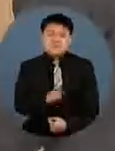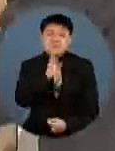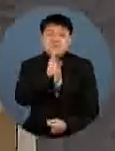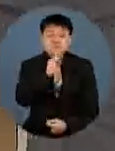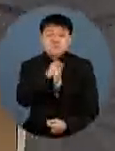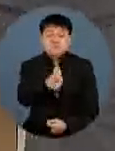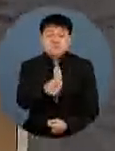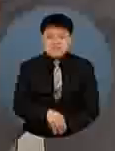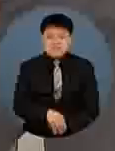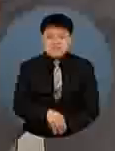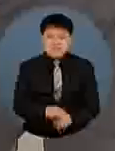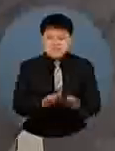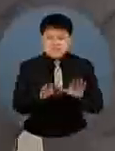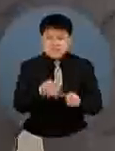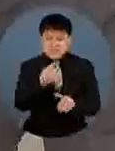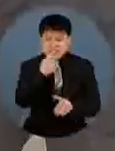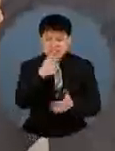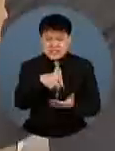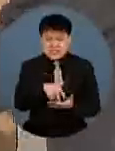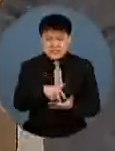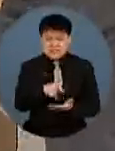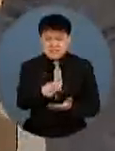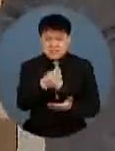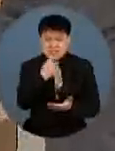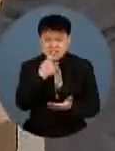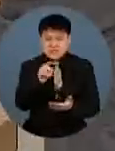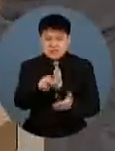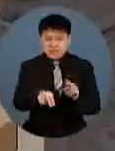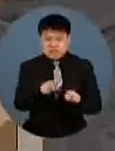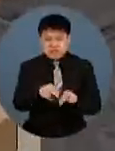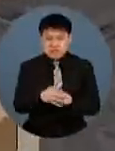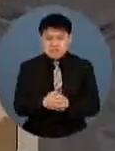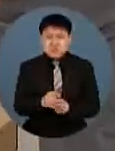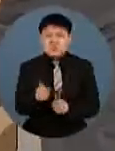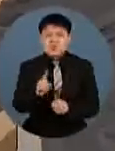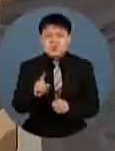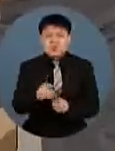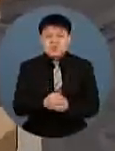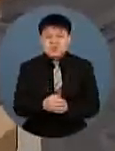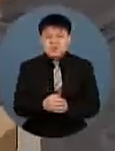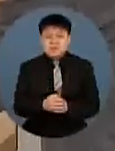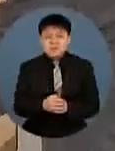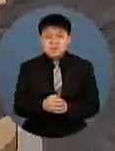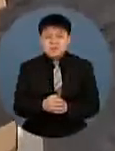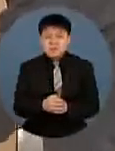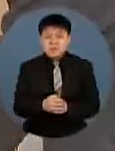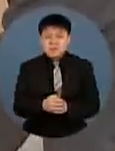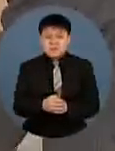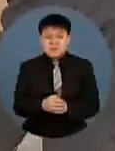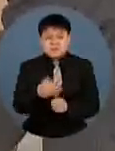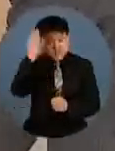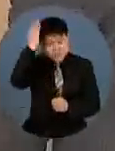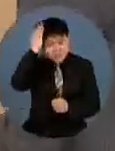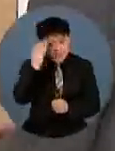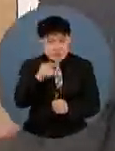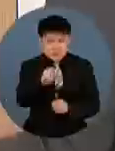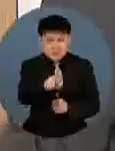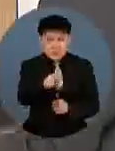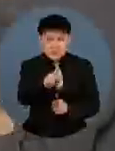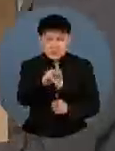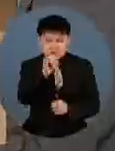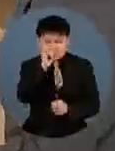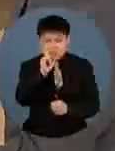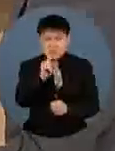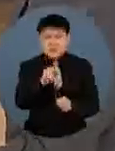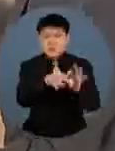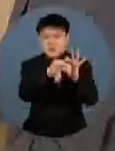돼요. 아니 지금 이제 백이 둘 차례니까요. 나와서 일단 끊었잖아요. 흙이 네, 흙이 둘 차례죠? 흙이 는다 이 말입니다. 네. 늘거나 이제